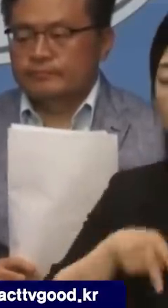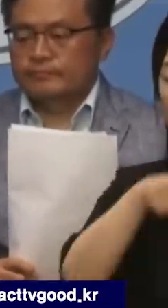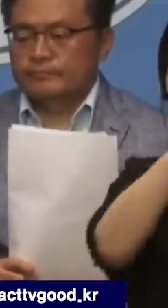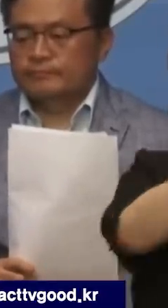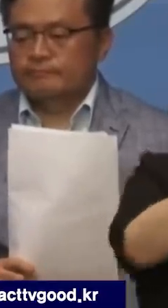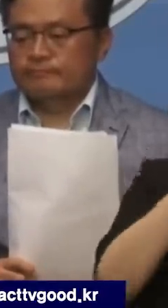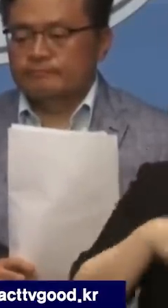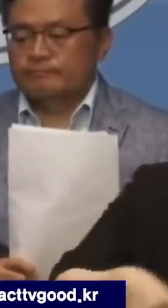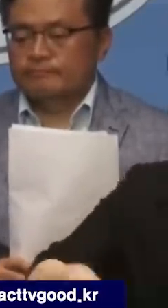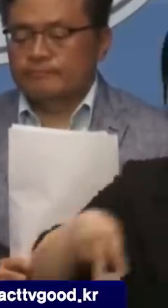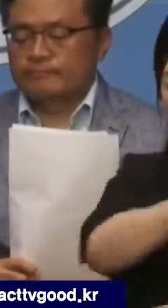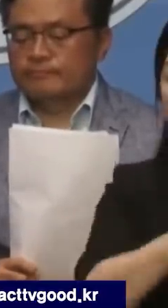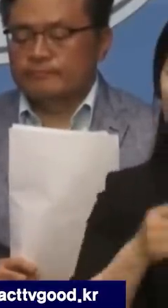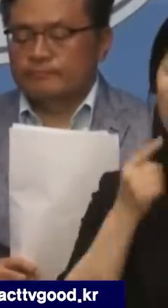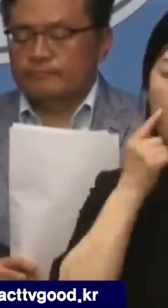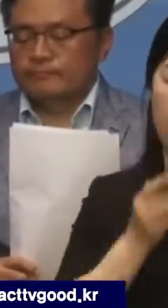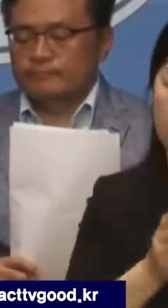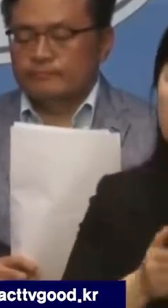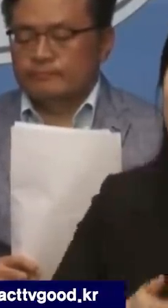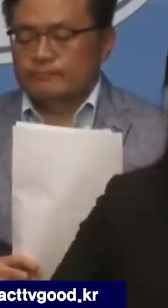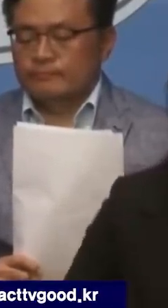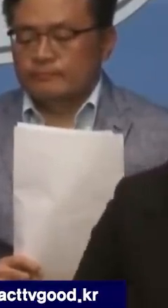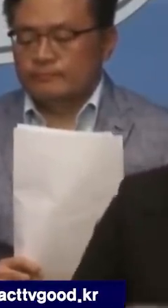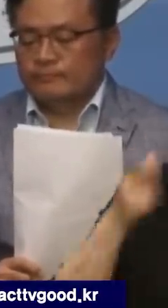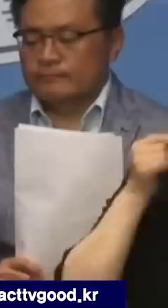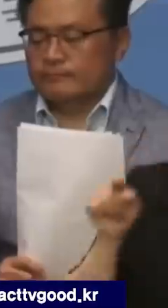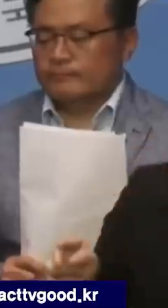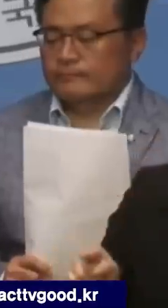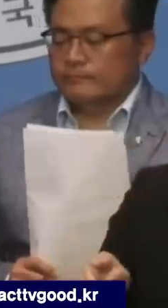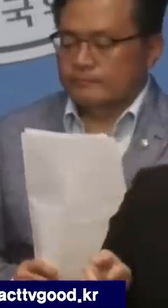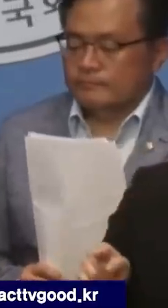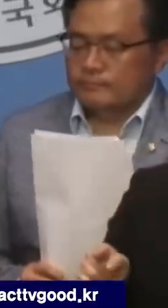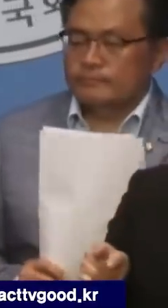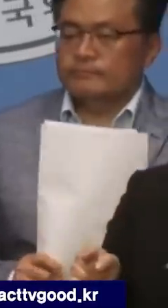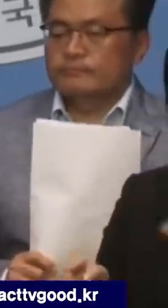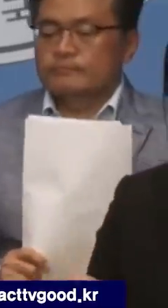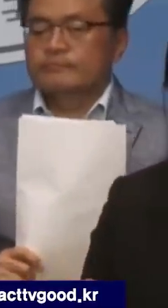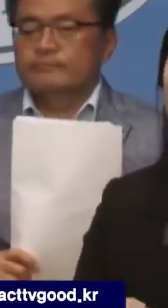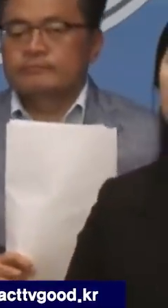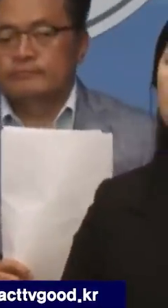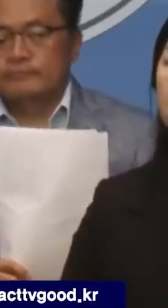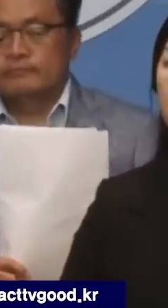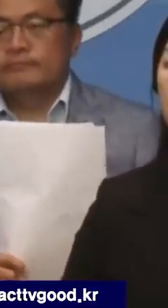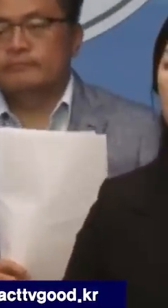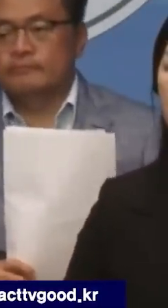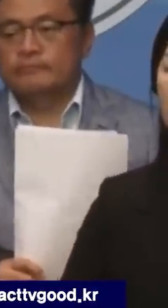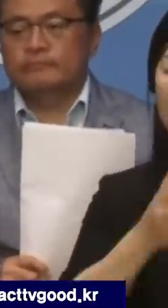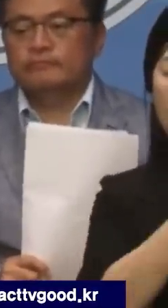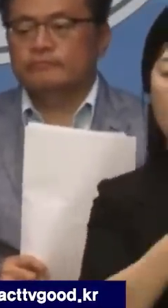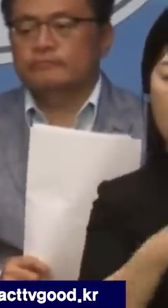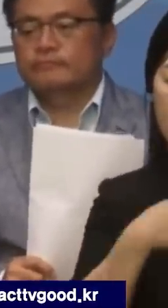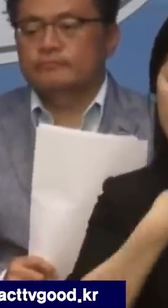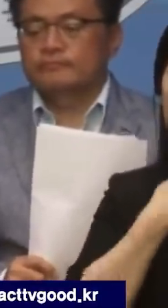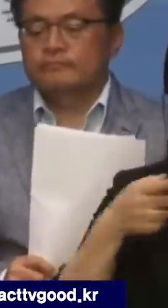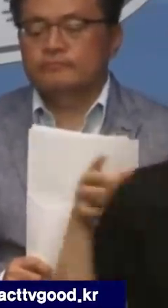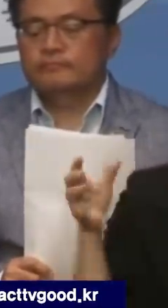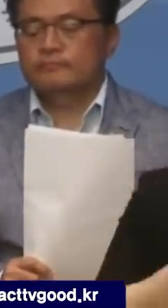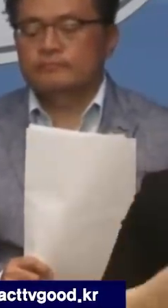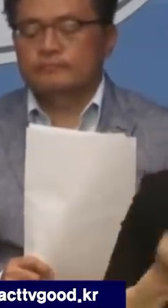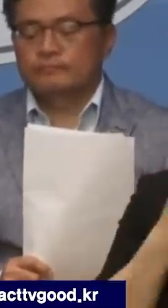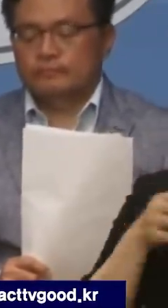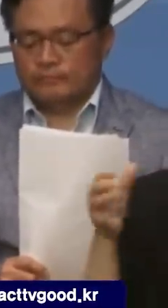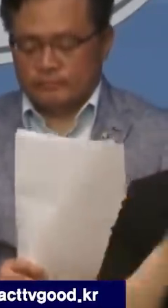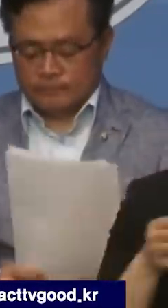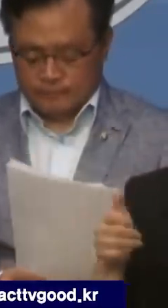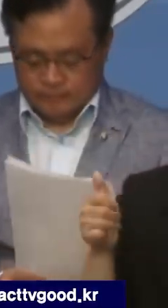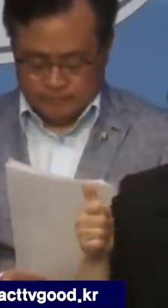바꿔주시죠. 일본을 향해서 목소리 한번 국민들 목소리랑 힘을 합쳐서 외칩시다.